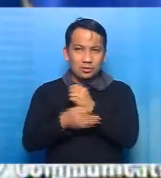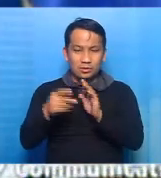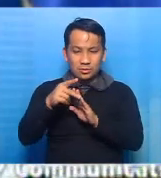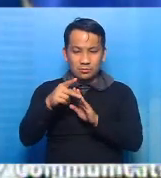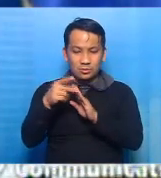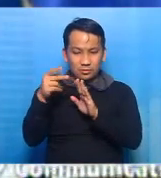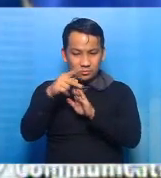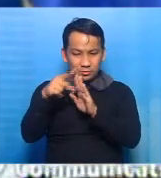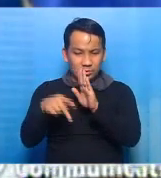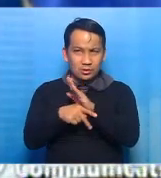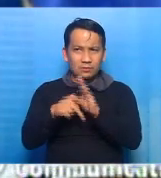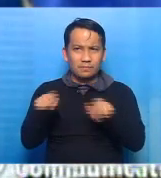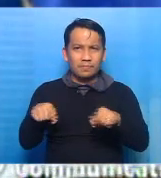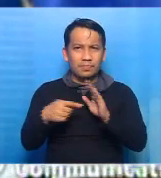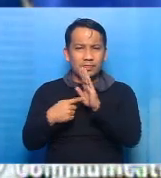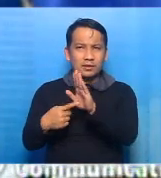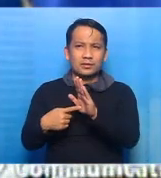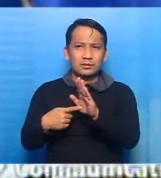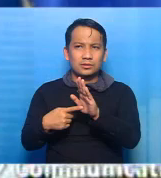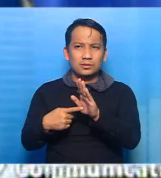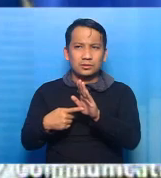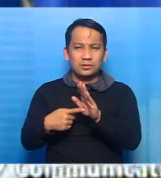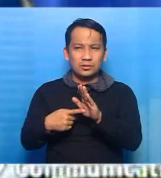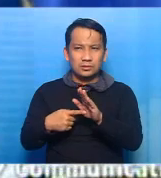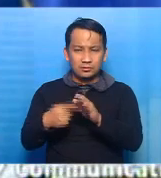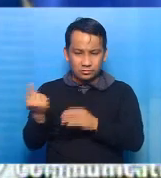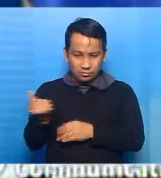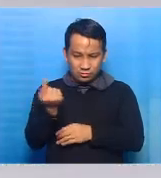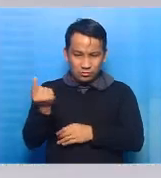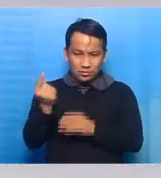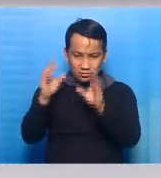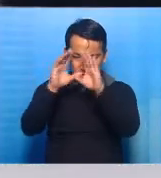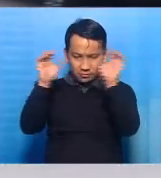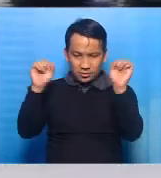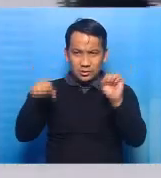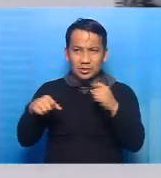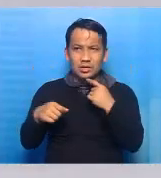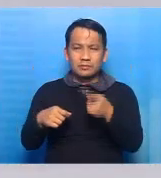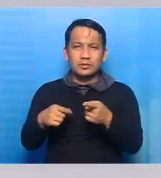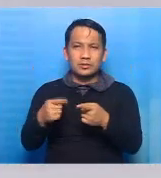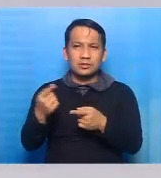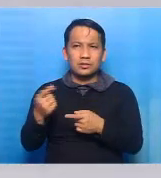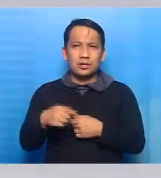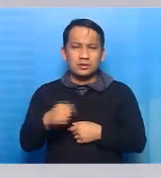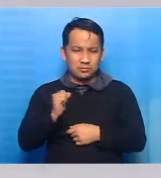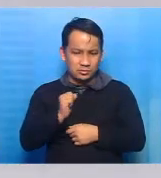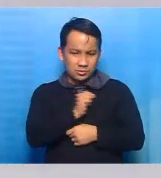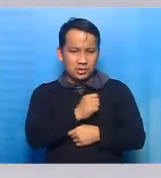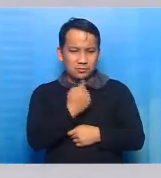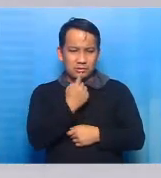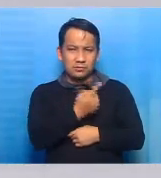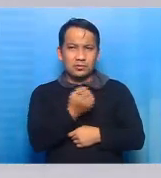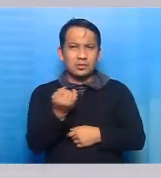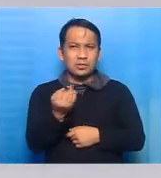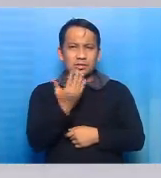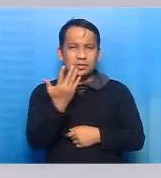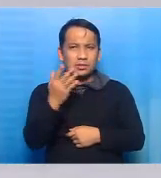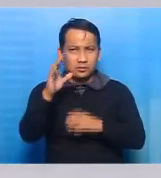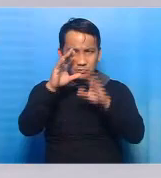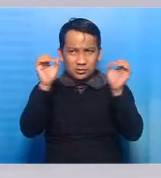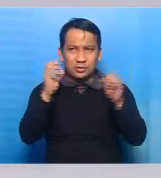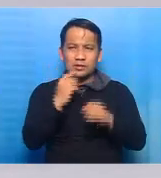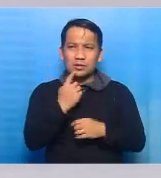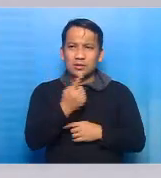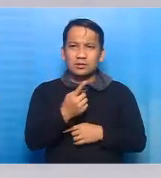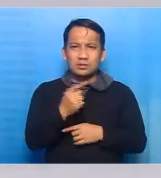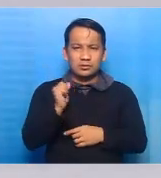policy is vested in the President alone. Inalmahan naman ng ilang senador ang naging pahayag ni Pangulong Duterte.